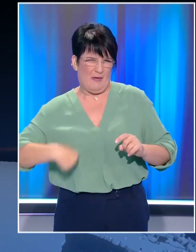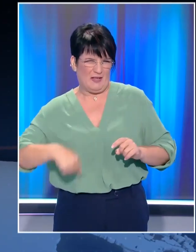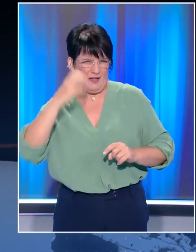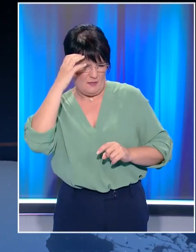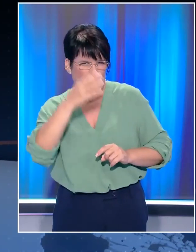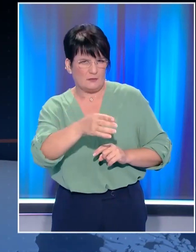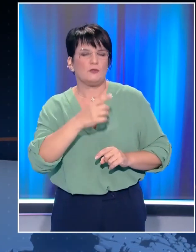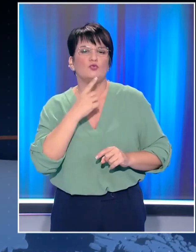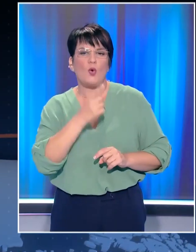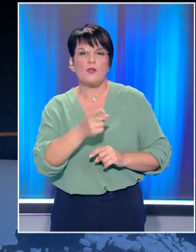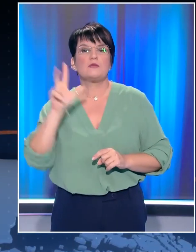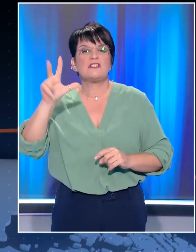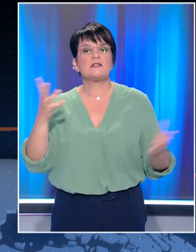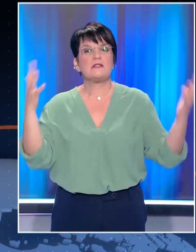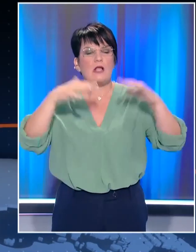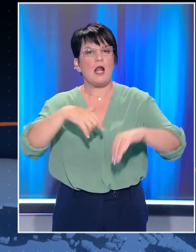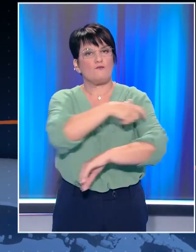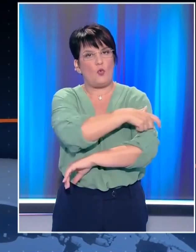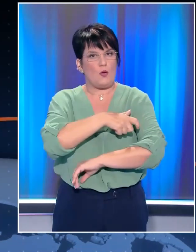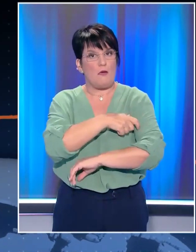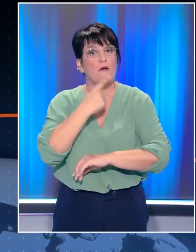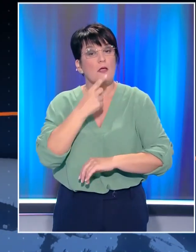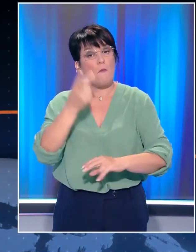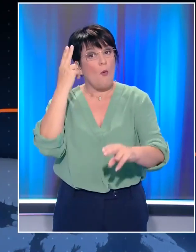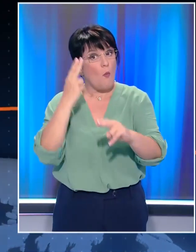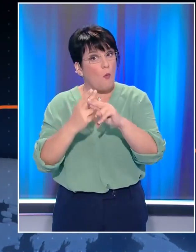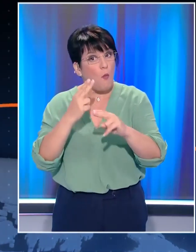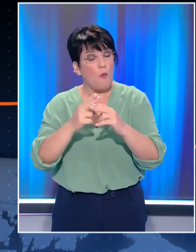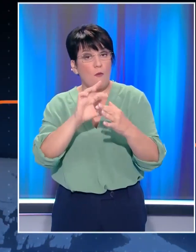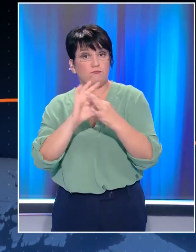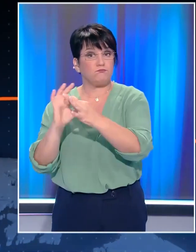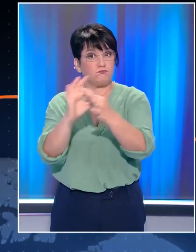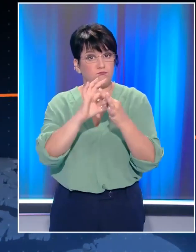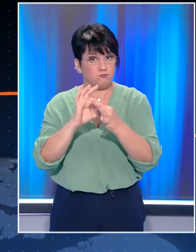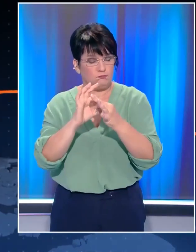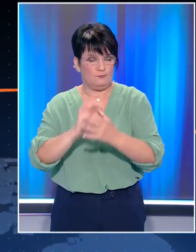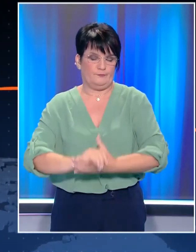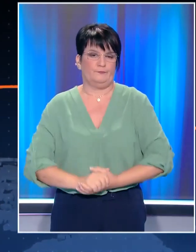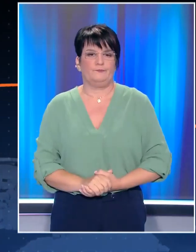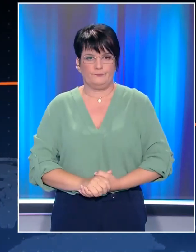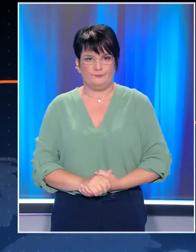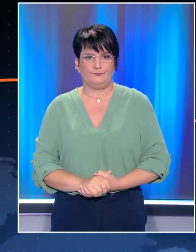χτες στο περιθώριο της Γενικής Συνέλευσης του ΟΗΕ τη σημασία της μεταξύ τους στρατηγικής συμμαχίας.